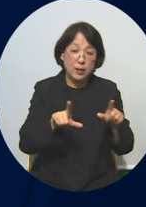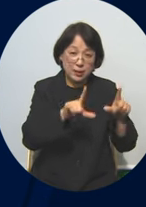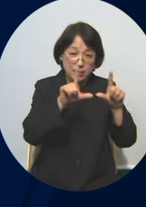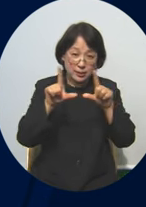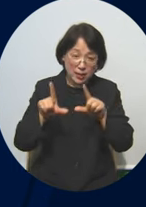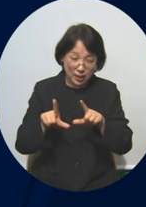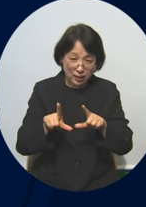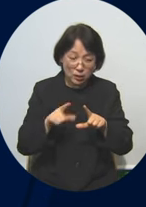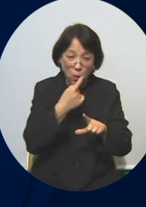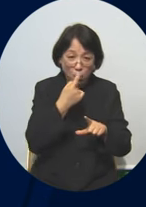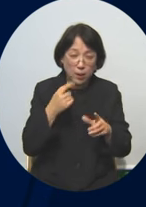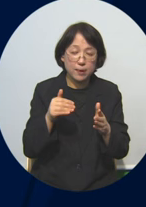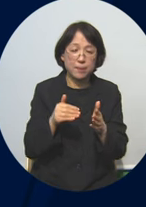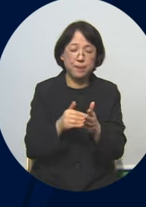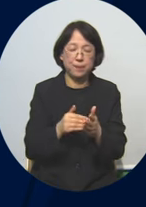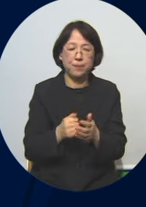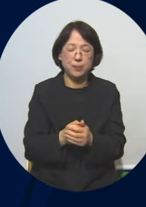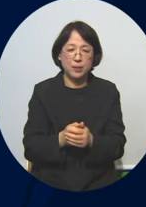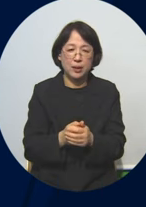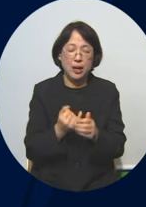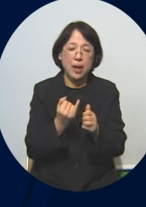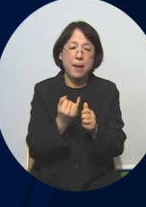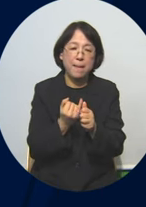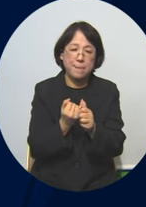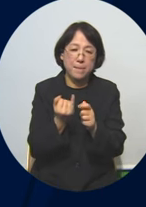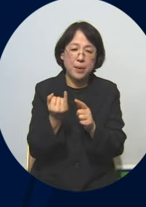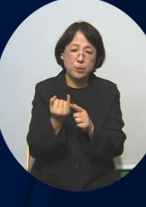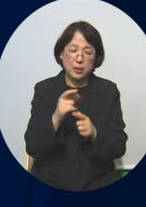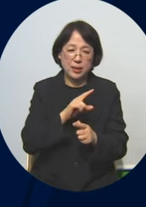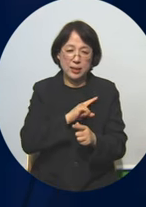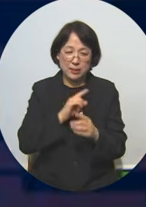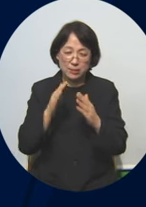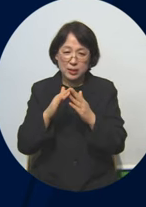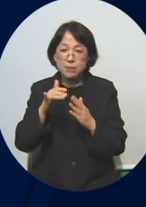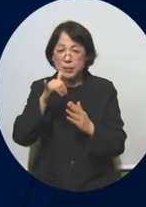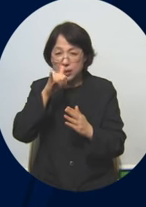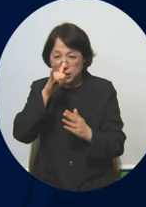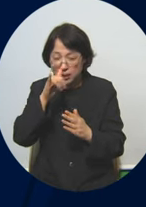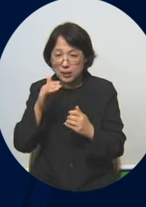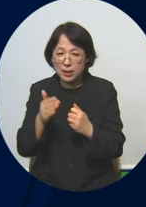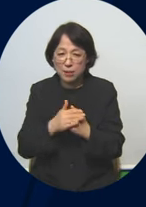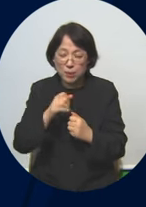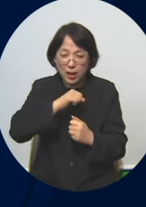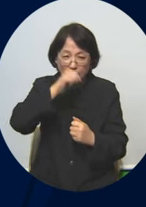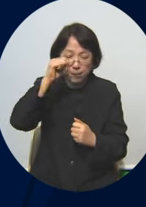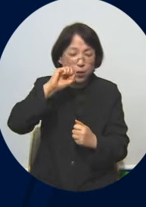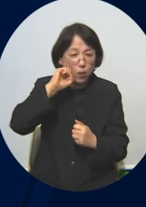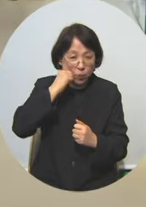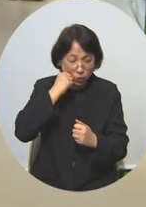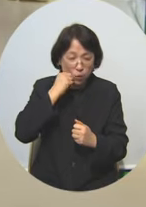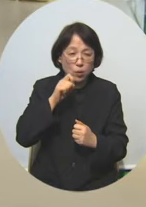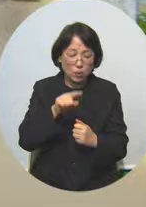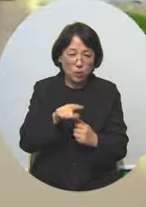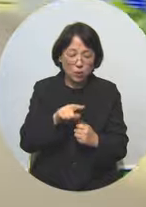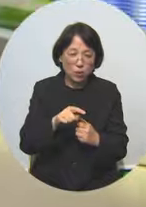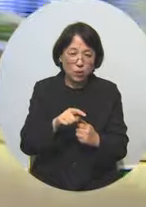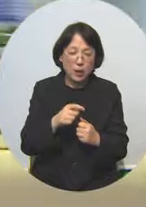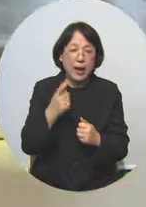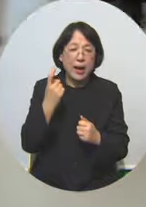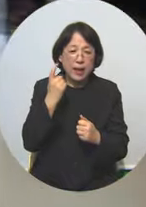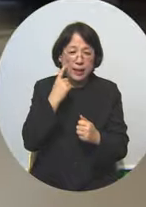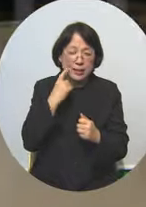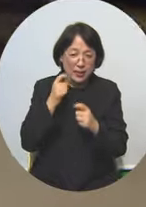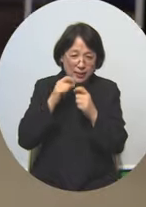걸로 드러났습니다. 배우자 명의 주택이 있어 청약 당첨이 어려워지자 위장이혼한 겁니다.